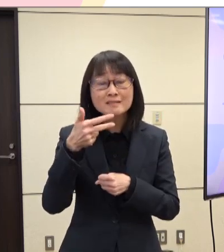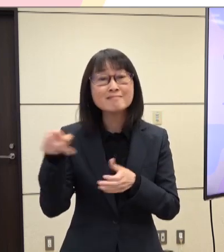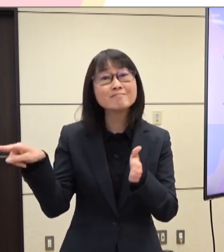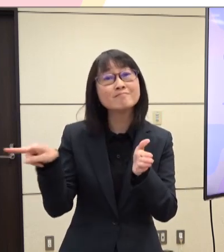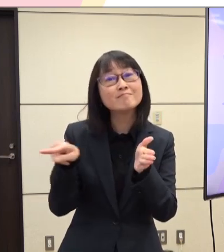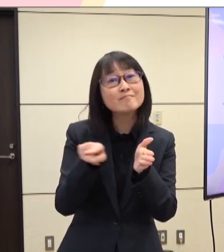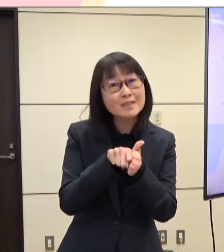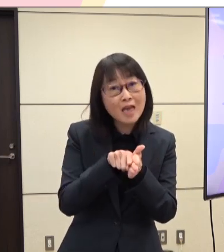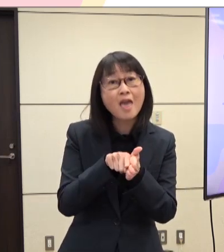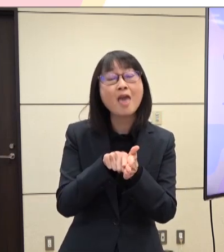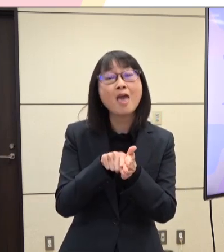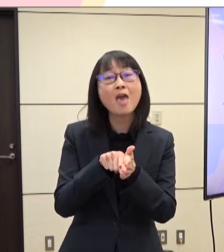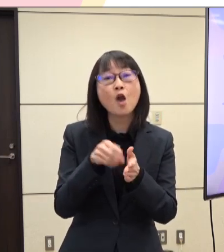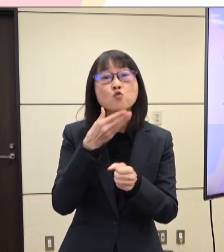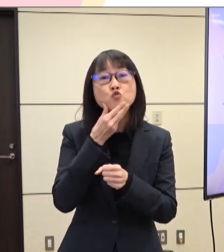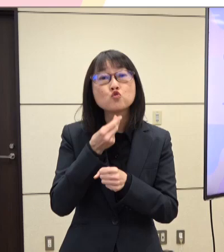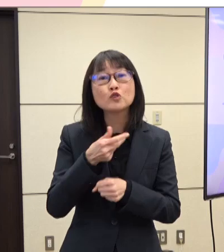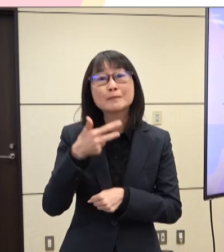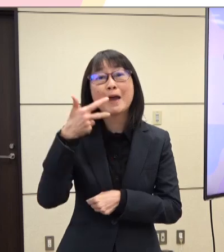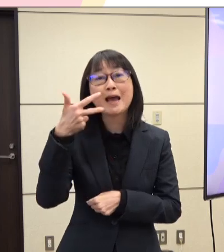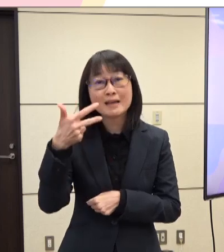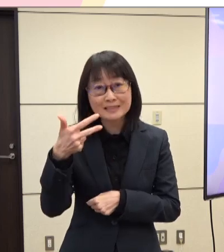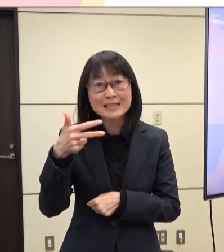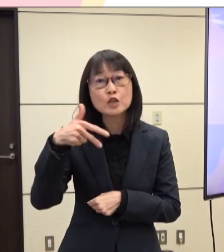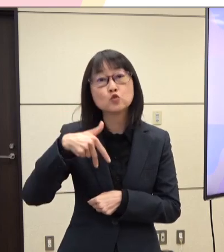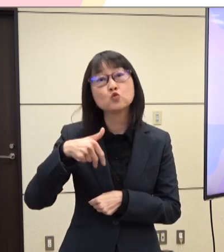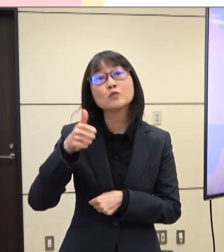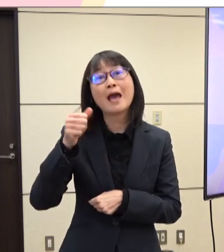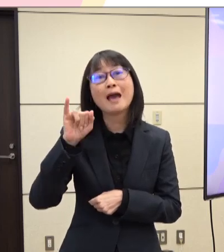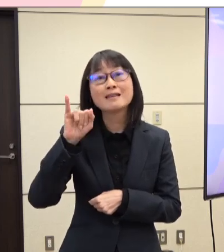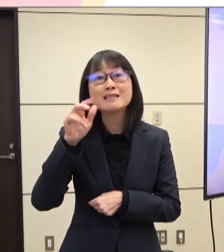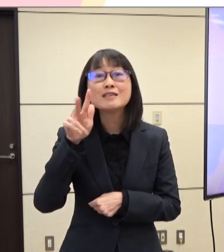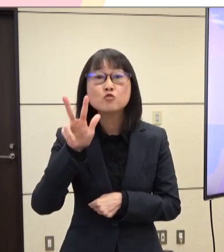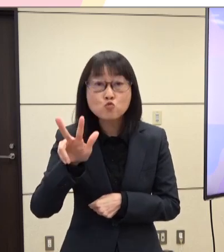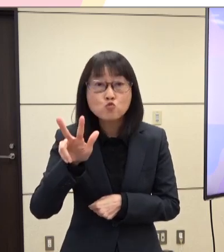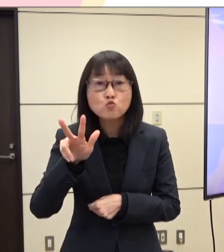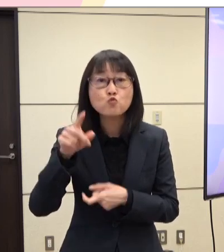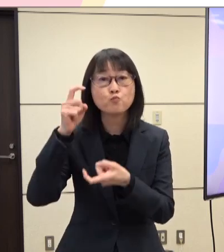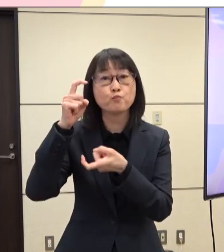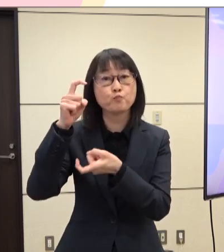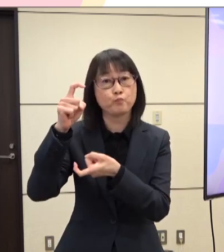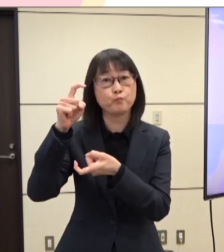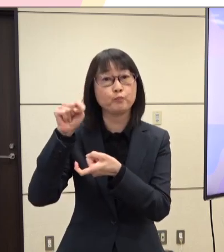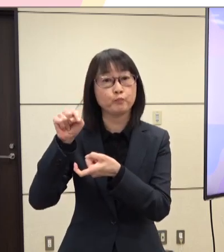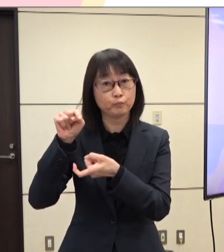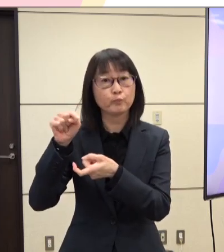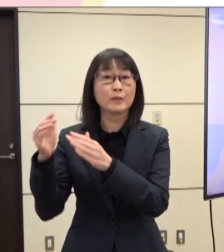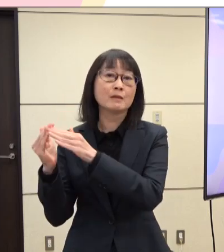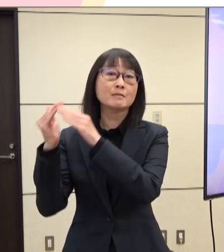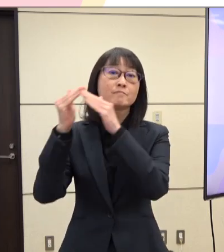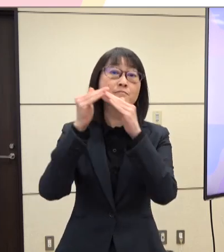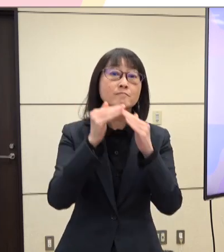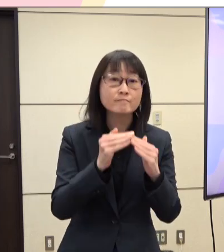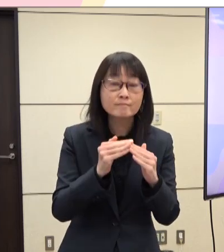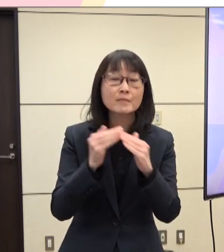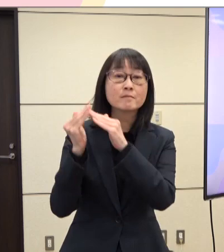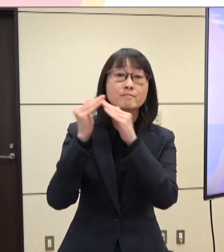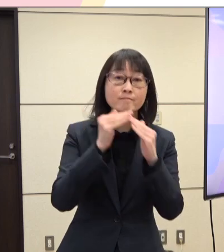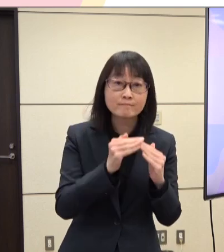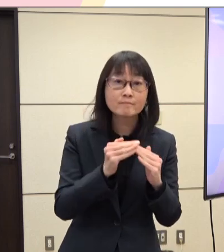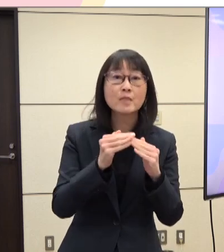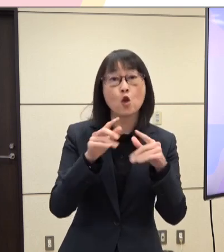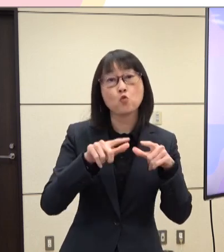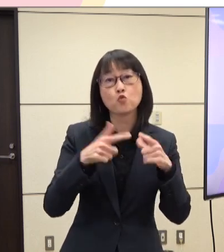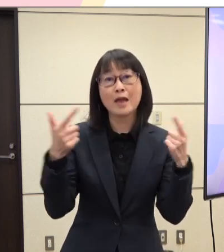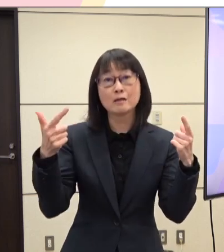イルということをテーマにですね、移住者を、増やす、そういう取り組みを進めてま